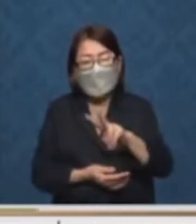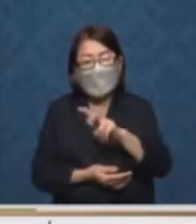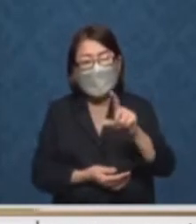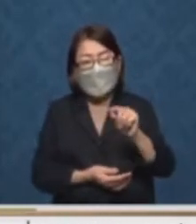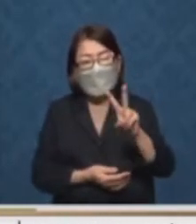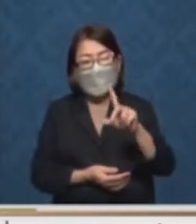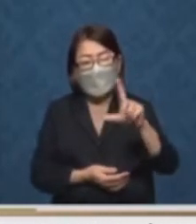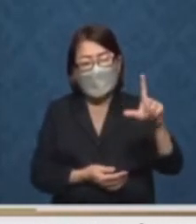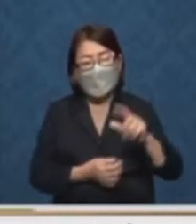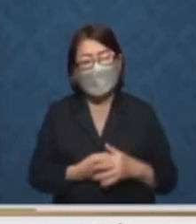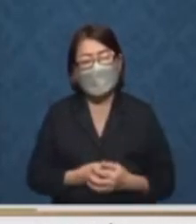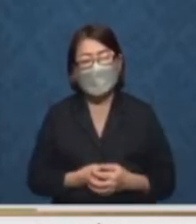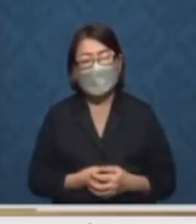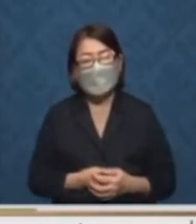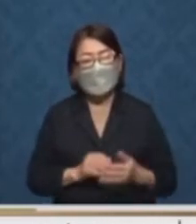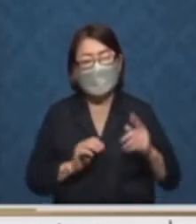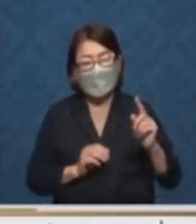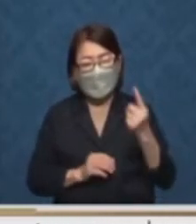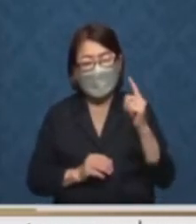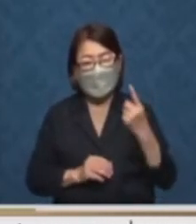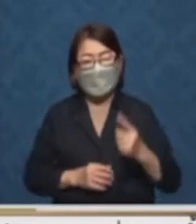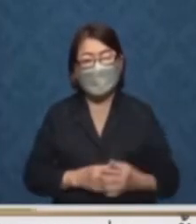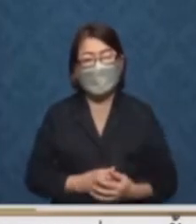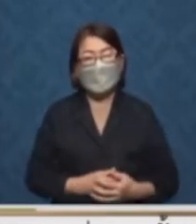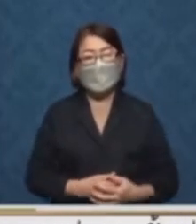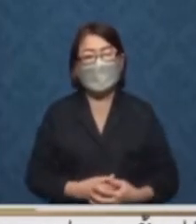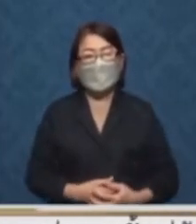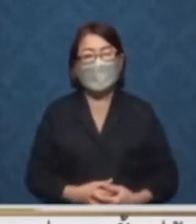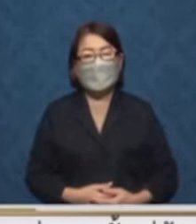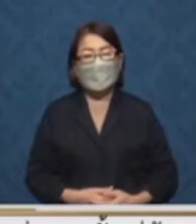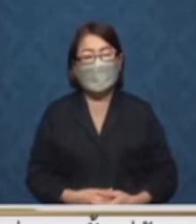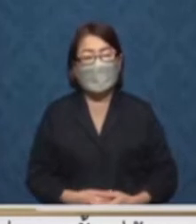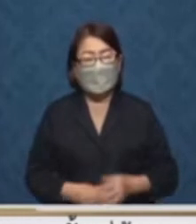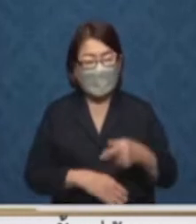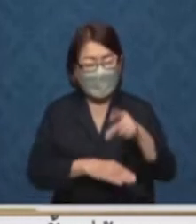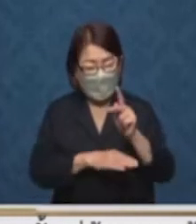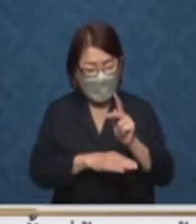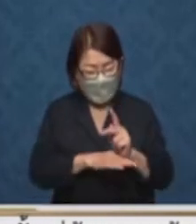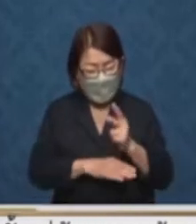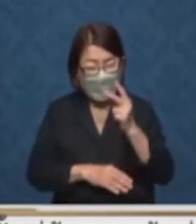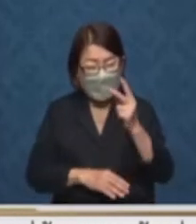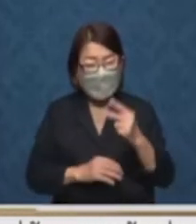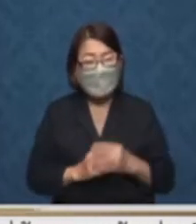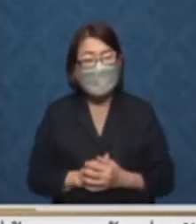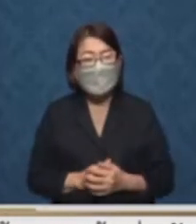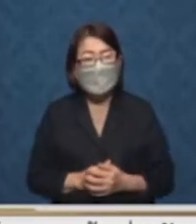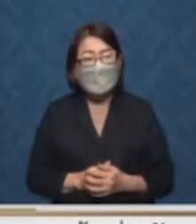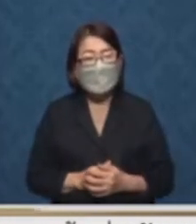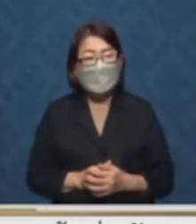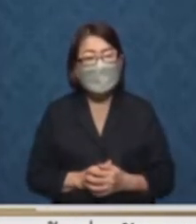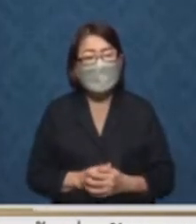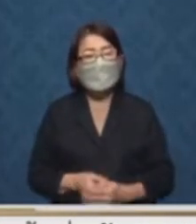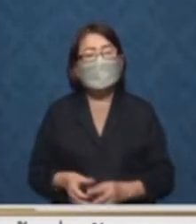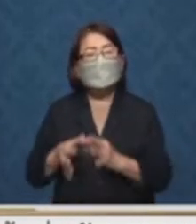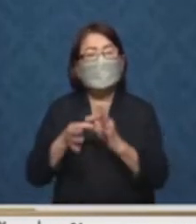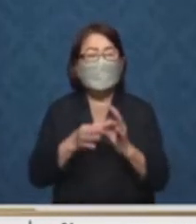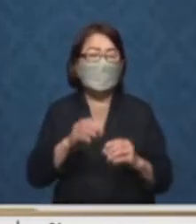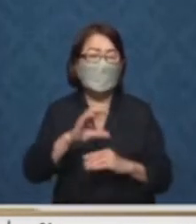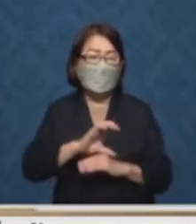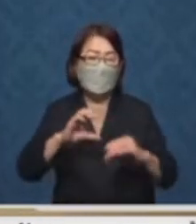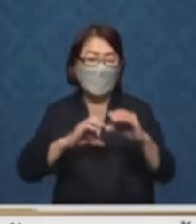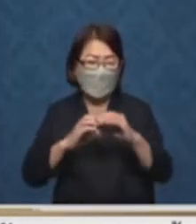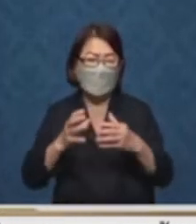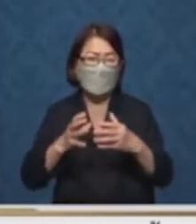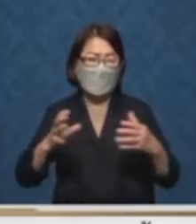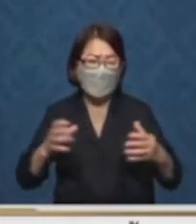44,222 ล้านครับสไลด์ถัดไปครับท่านประธานครับท่านประธานครับเนื่องจากว่าเป็นโครงการที่ใหญ่ที่สุ